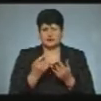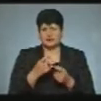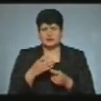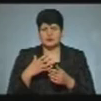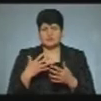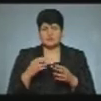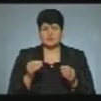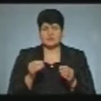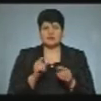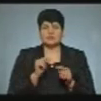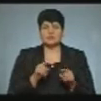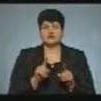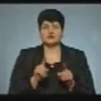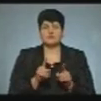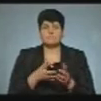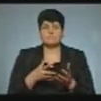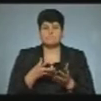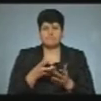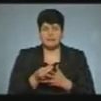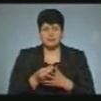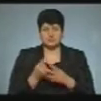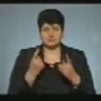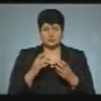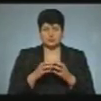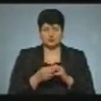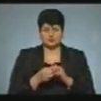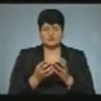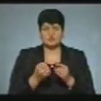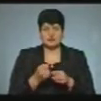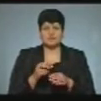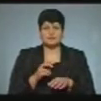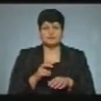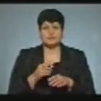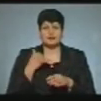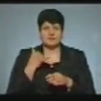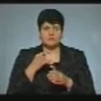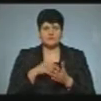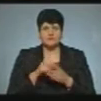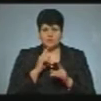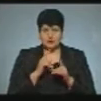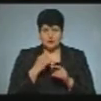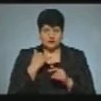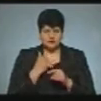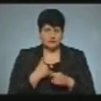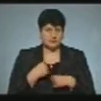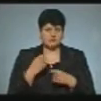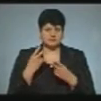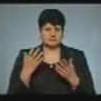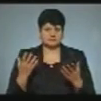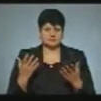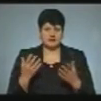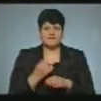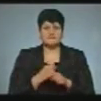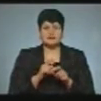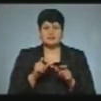що платиш, щоб цілу суму. Взяла телефон, міську раду дзвонити, я не знаю. У аптеці